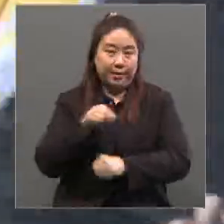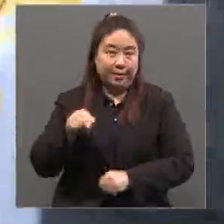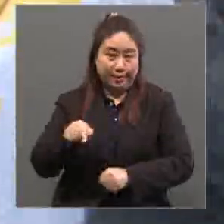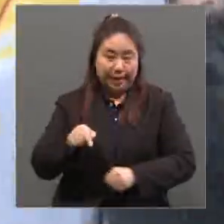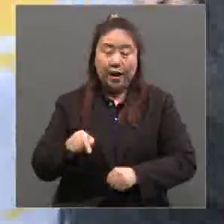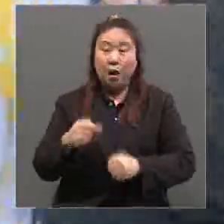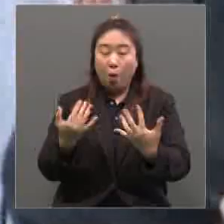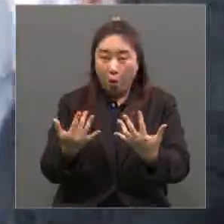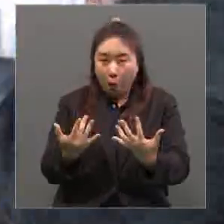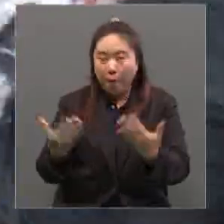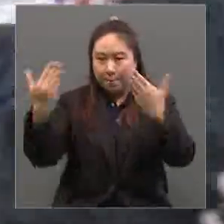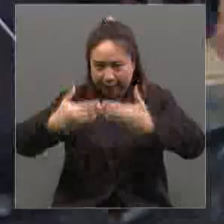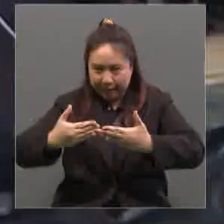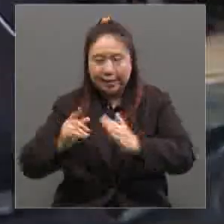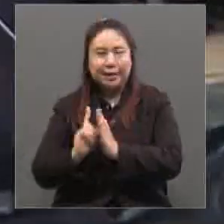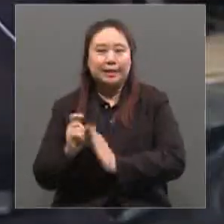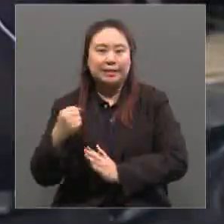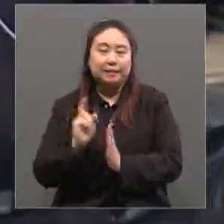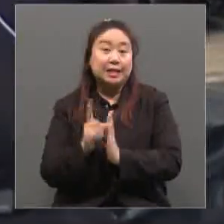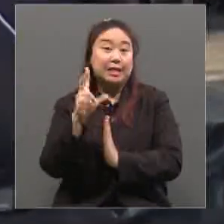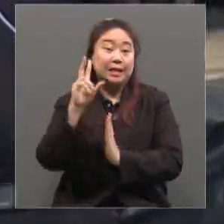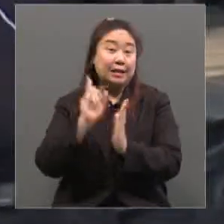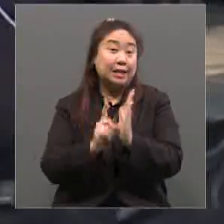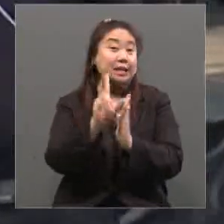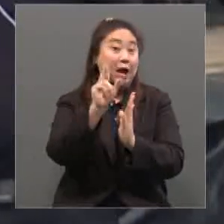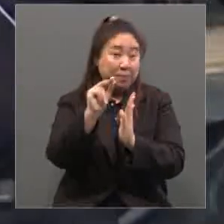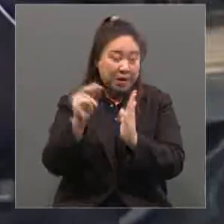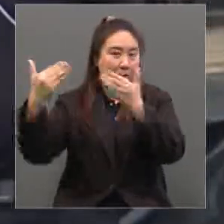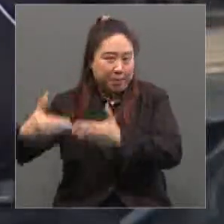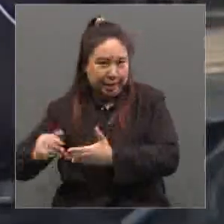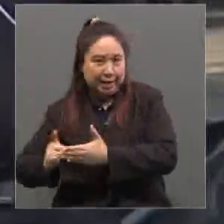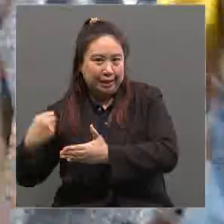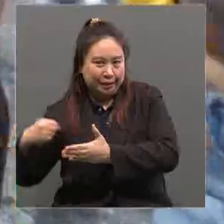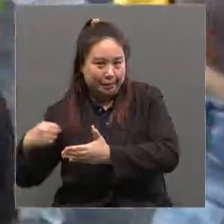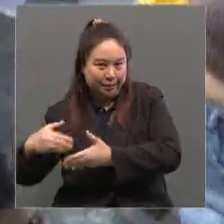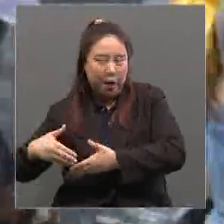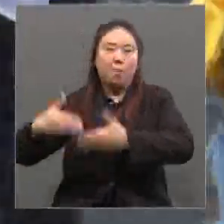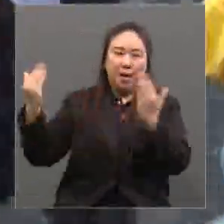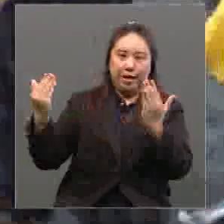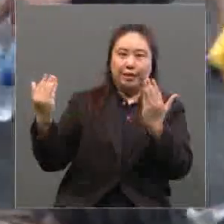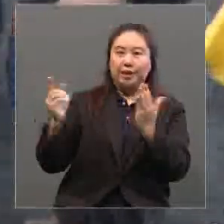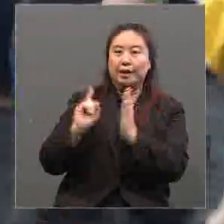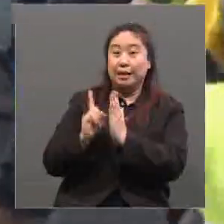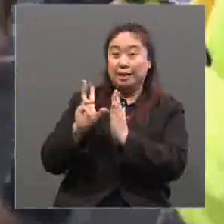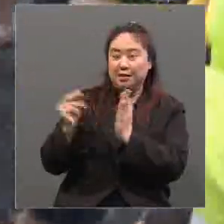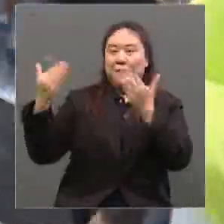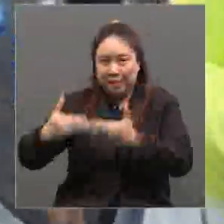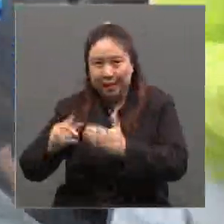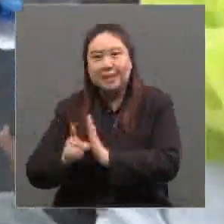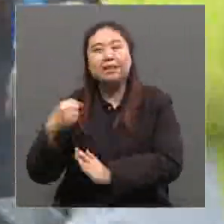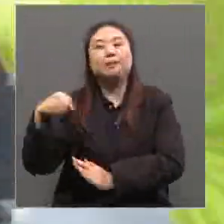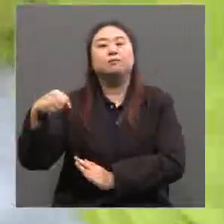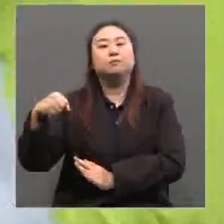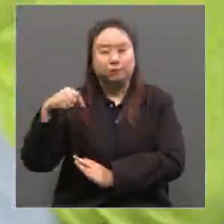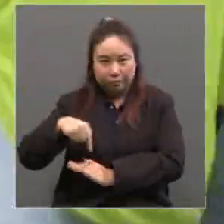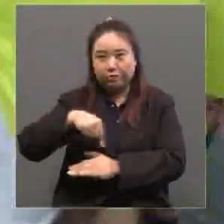ป็นระยะเวลา10นาทีทุกครึ่งชั่วโมงเพื่อป้องกันจำนวนนักท่องเที่ยวมากจนเกินไปอีกด้วยรวมถึงมีการปิดการจราจรโด